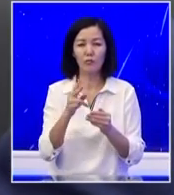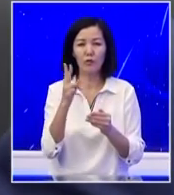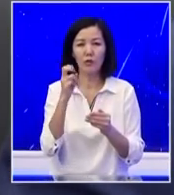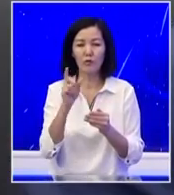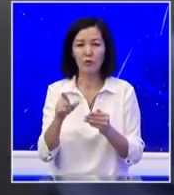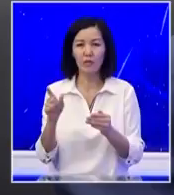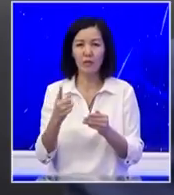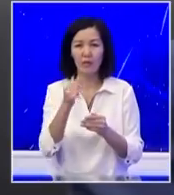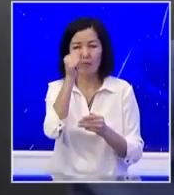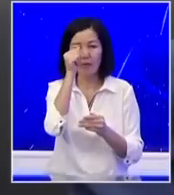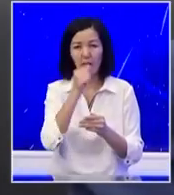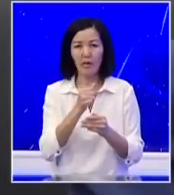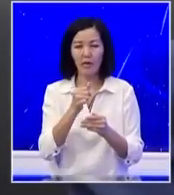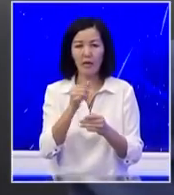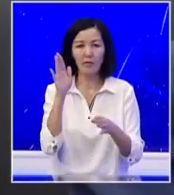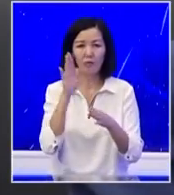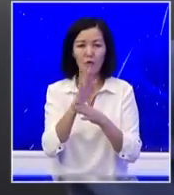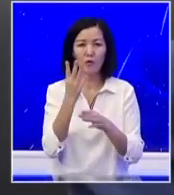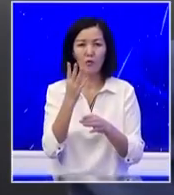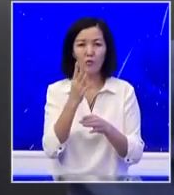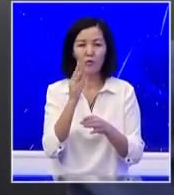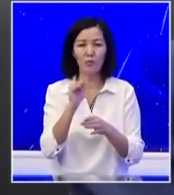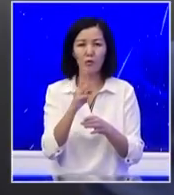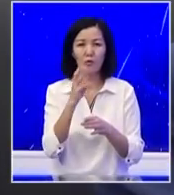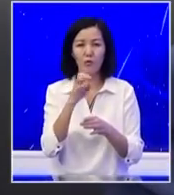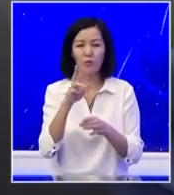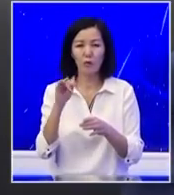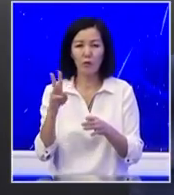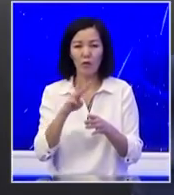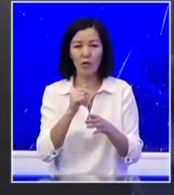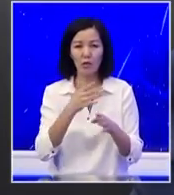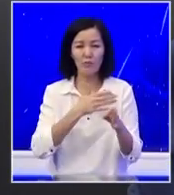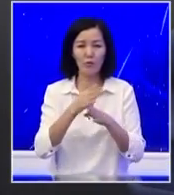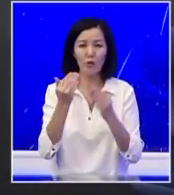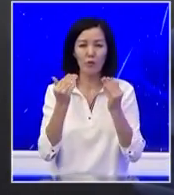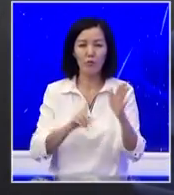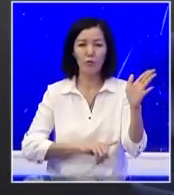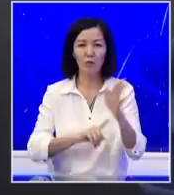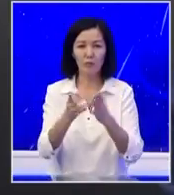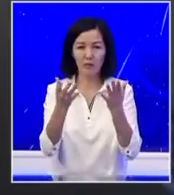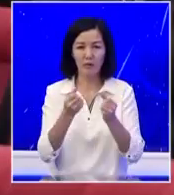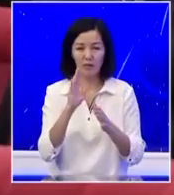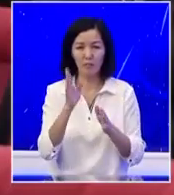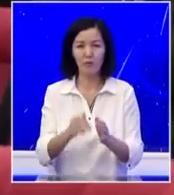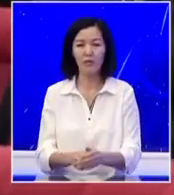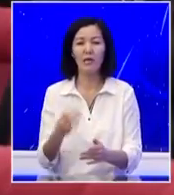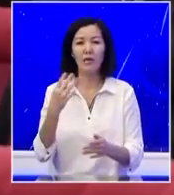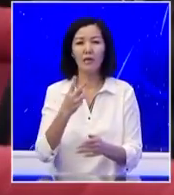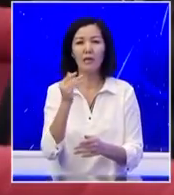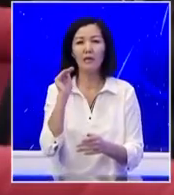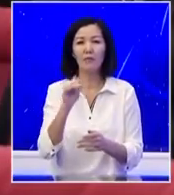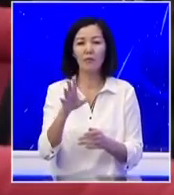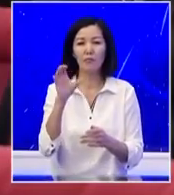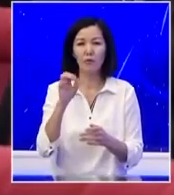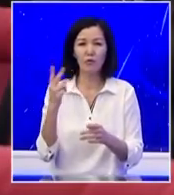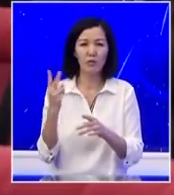жұмыскерге бір айға үстемақы үшін 4,4 миллион теңге қордан бөлінді. Бүгіннен бастап ала бастайды. 42500